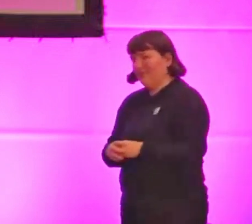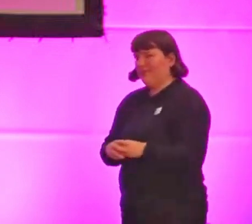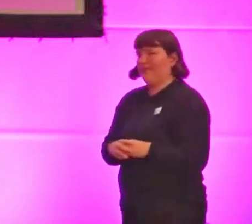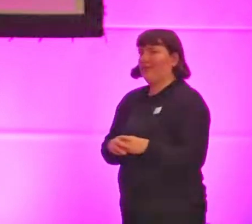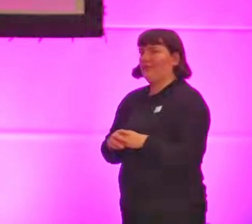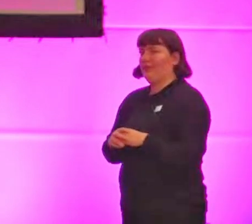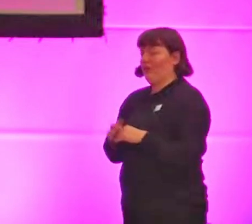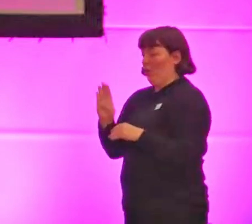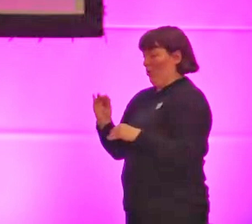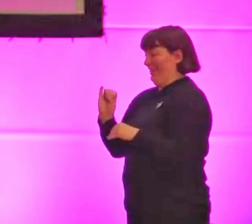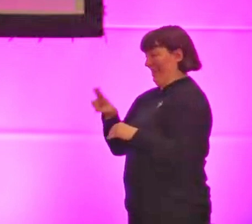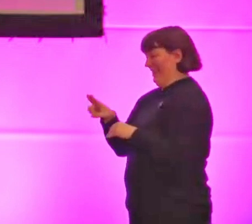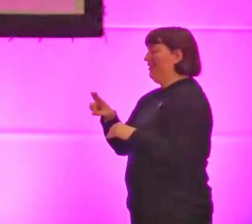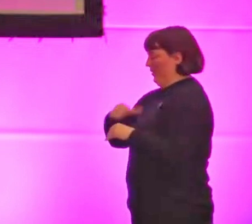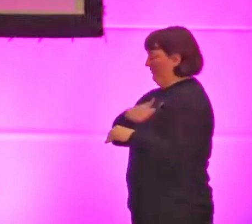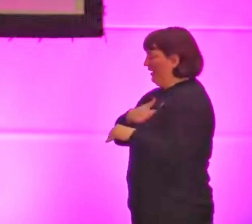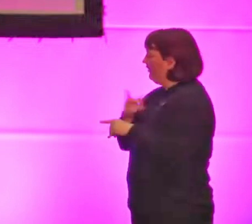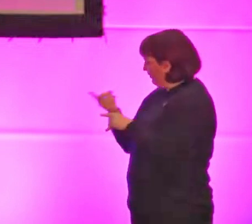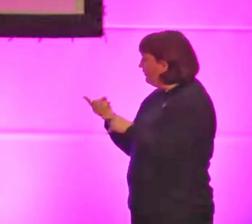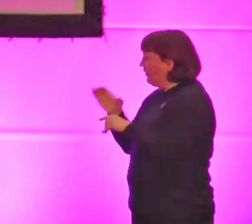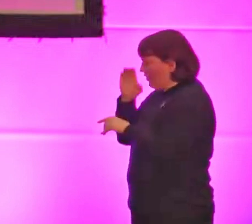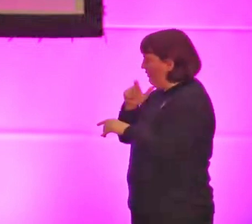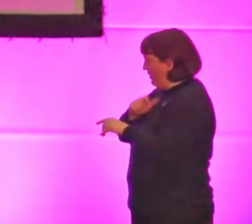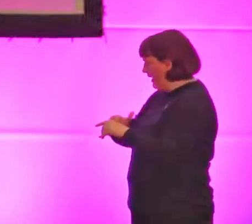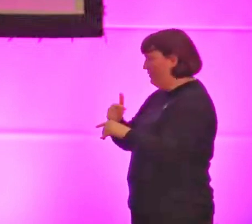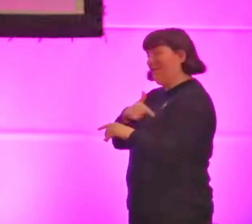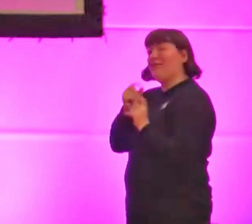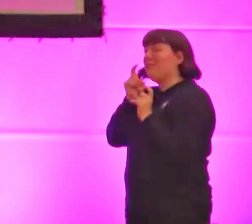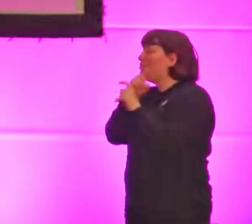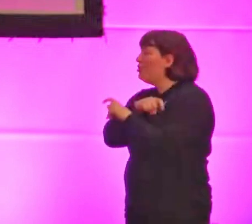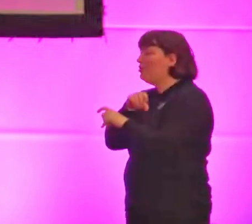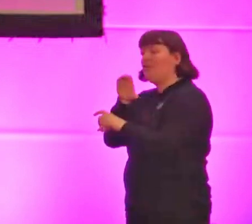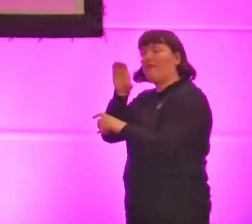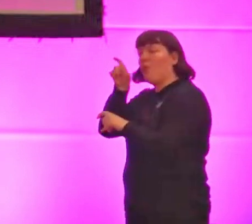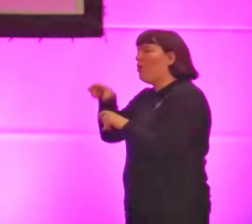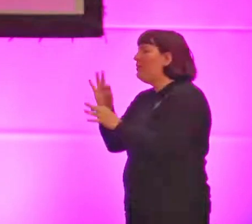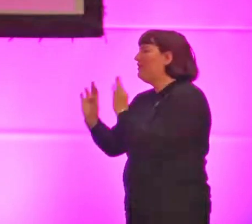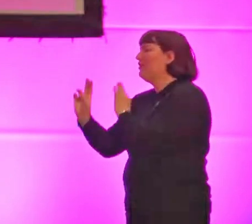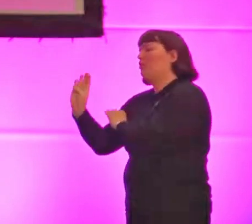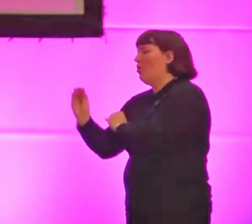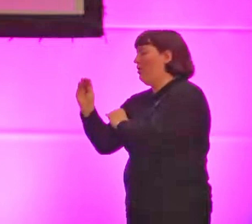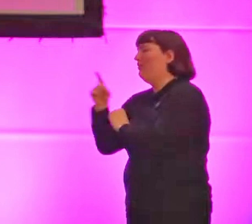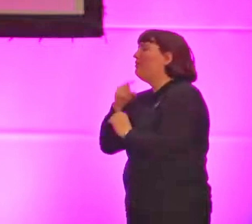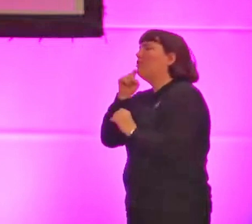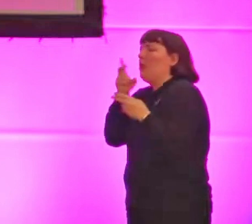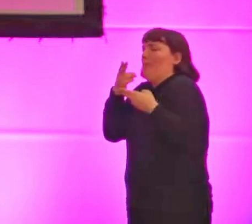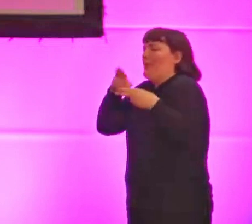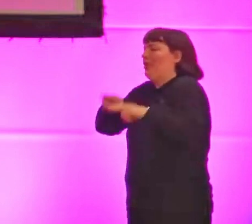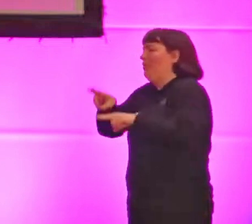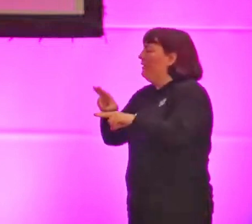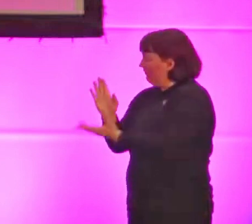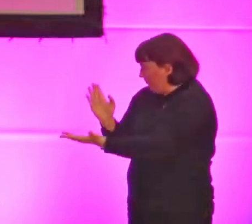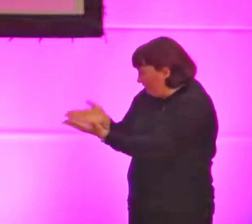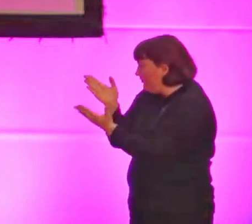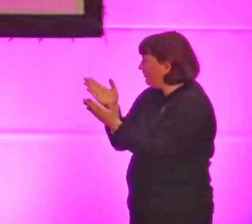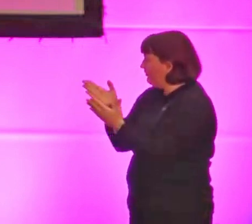då ville han bli förhörd, men vi kunde inte förhöra honom i det skedet, för att vi kunde inte bedöma med säkerhet